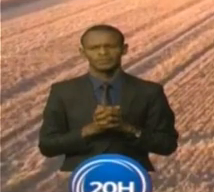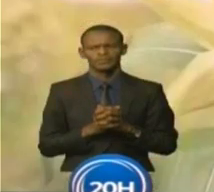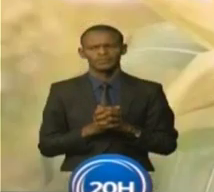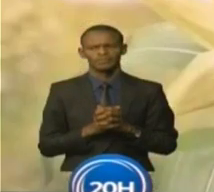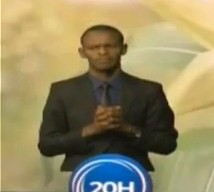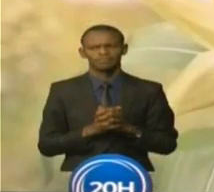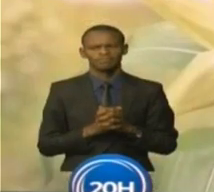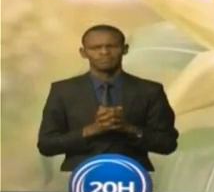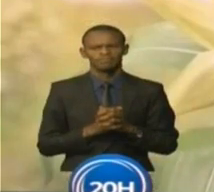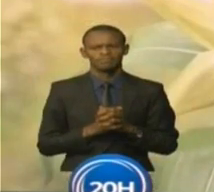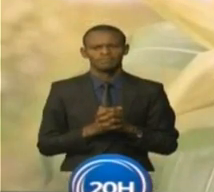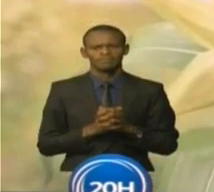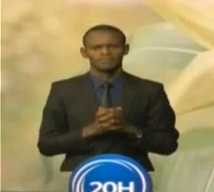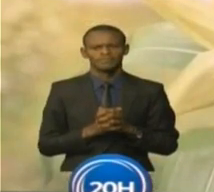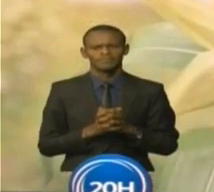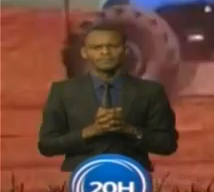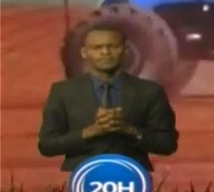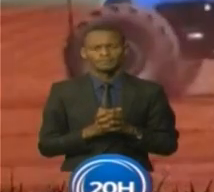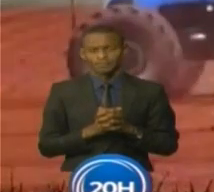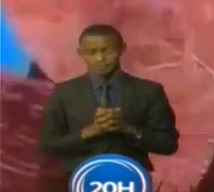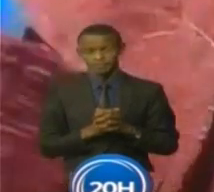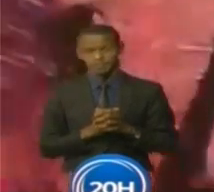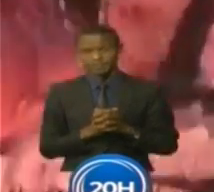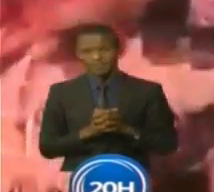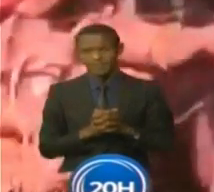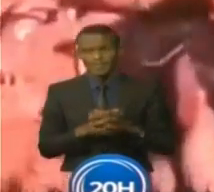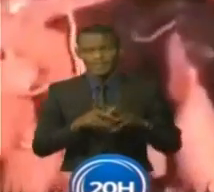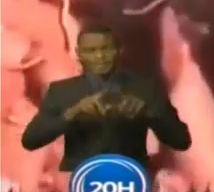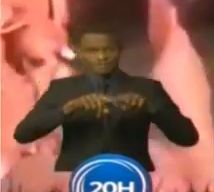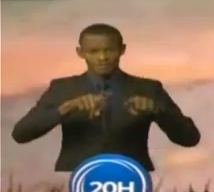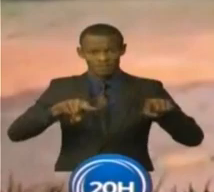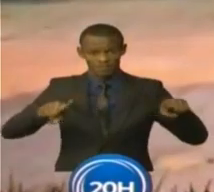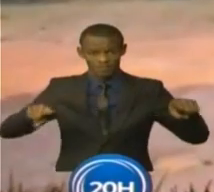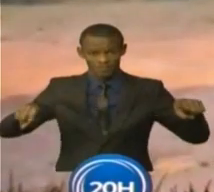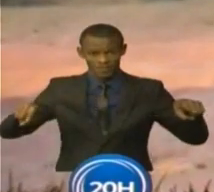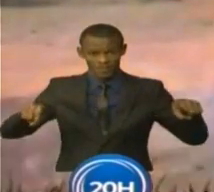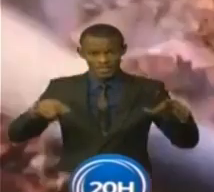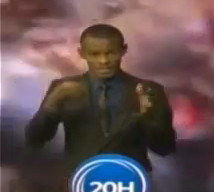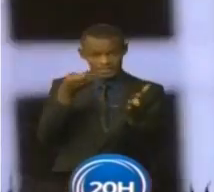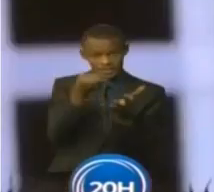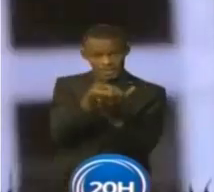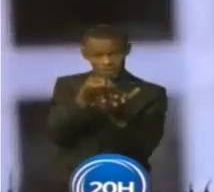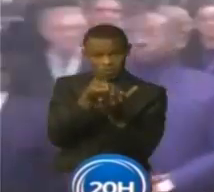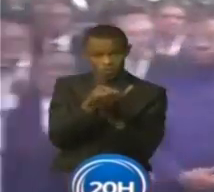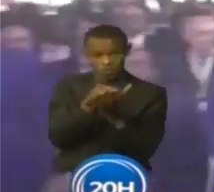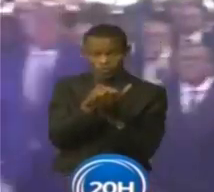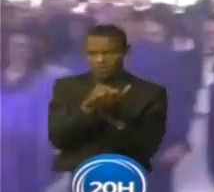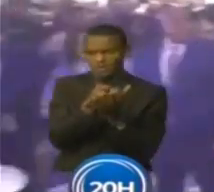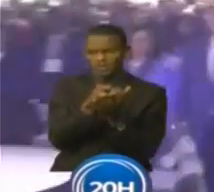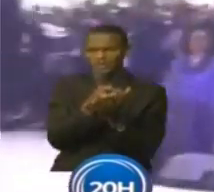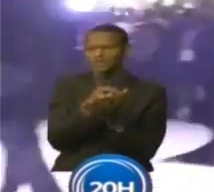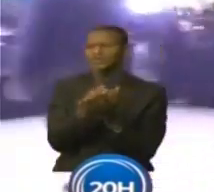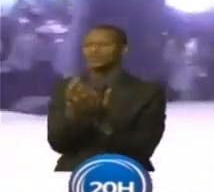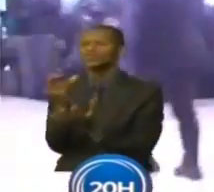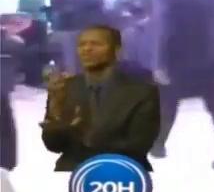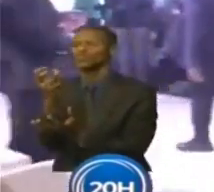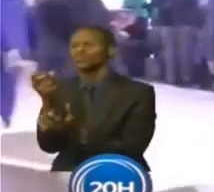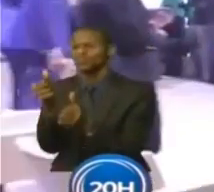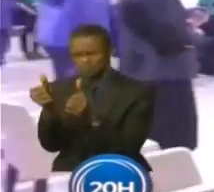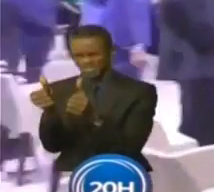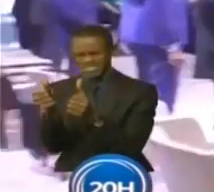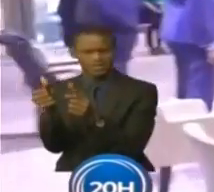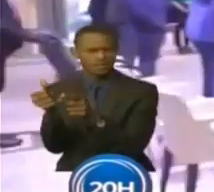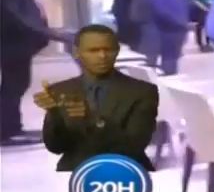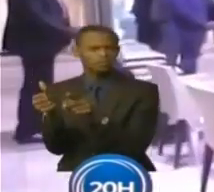République démocratique du Congo et la diversification de l'économie tournée vers l'exploitation des ressources minières, le Premier ministre